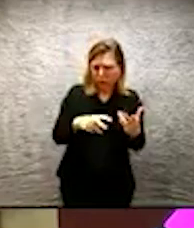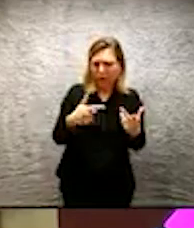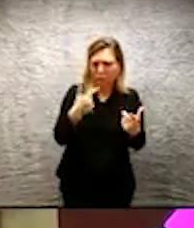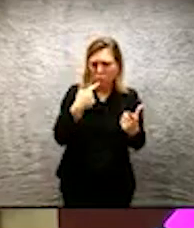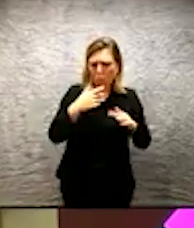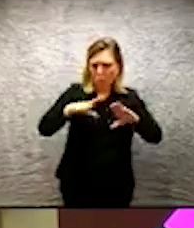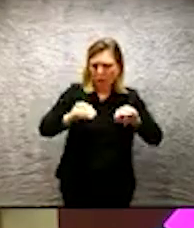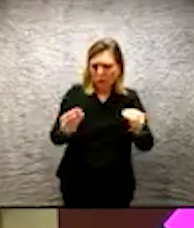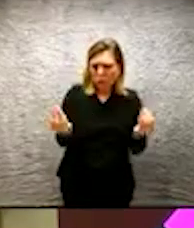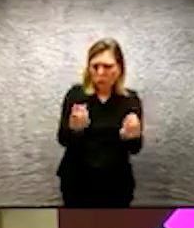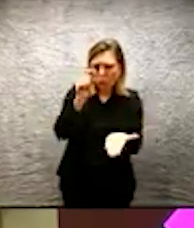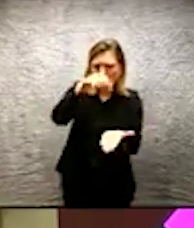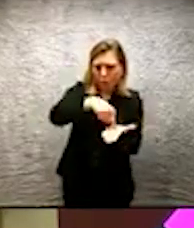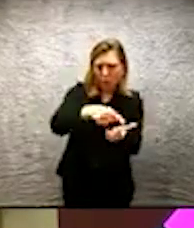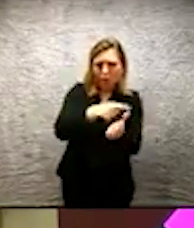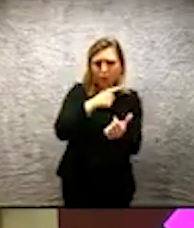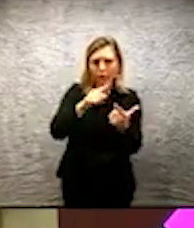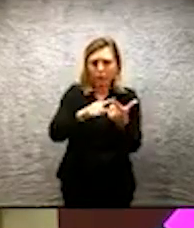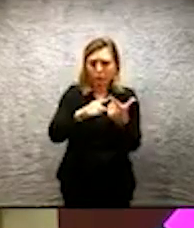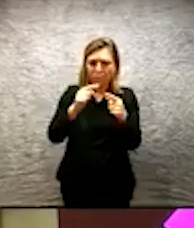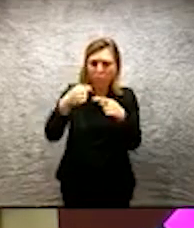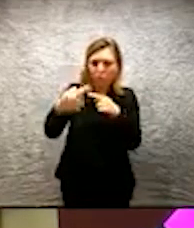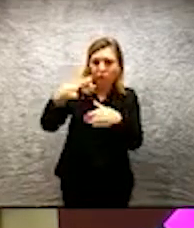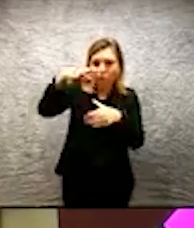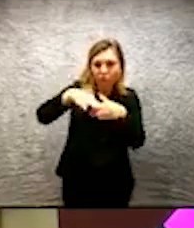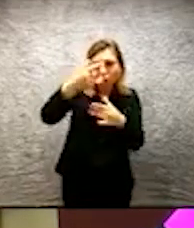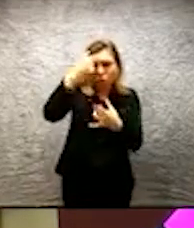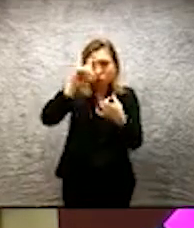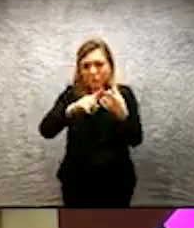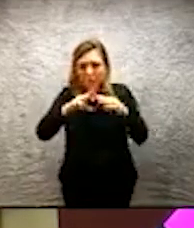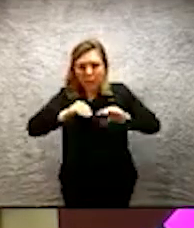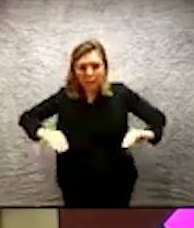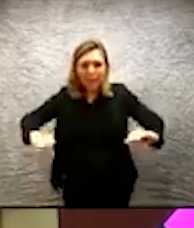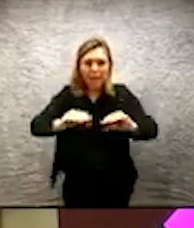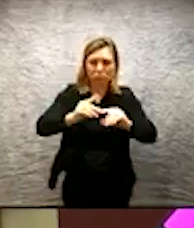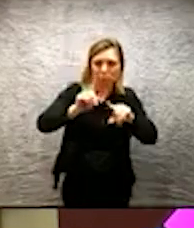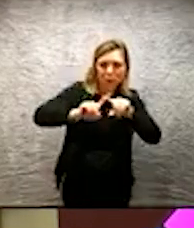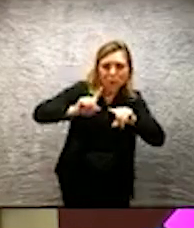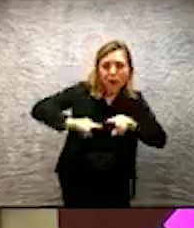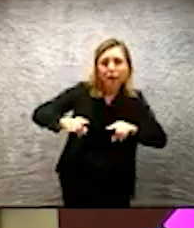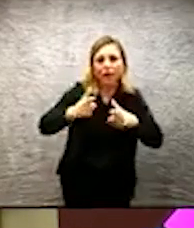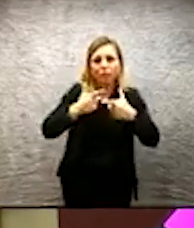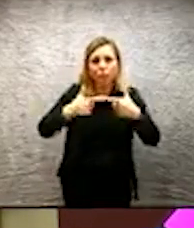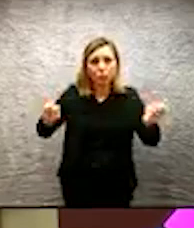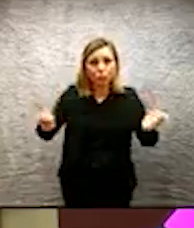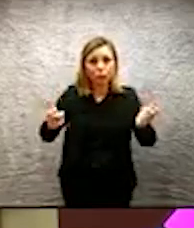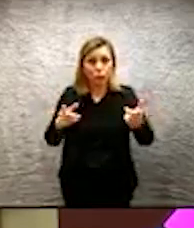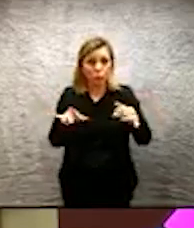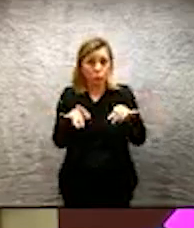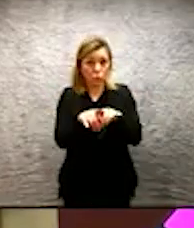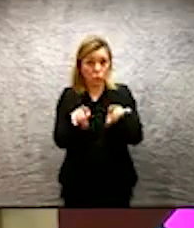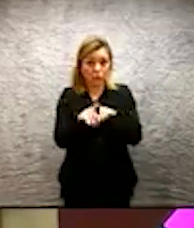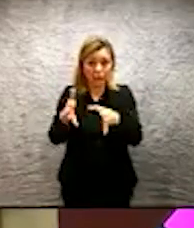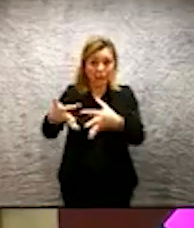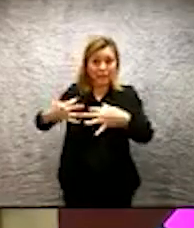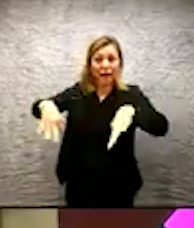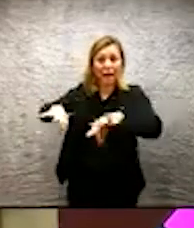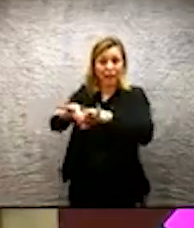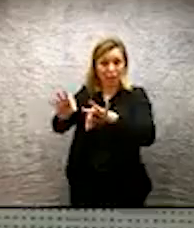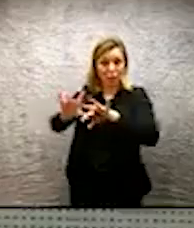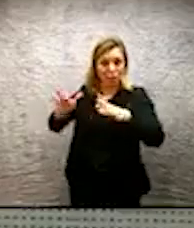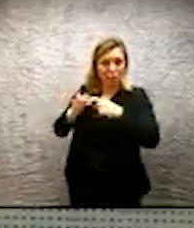prochaine délibération concerne l'aménagement, le matériel. Il y en aura certainement aussi pour la mise à disposition du local dans la